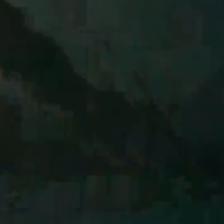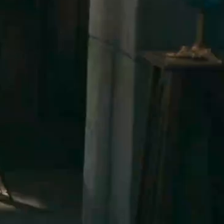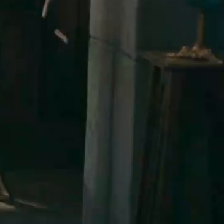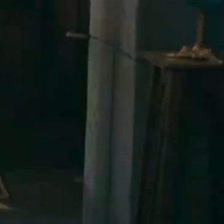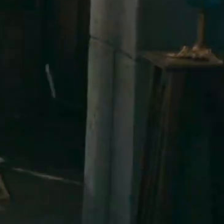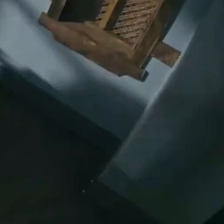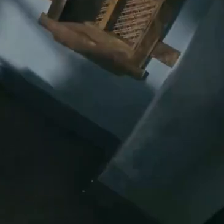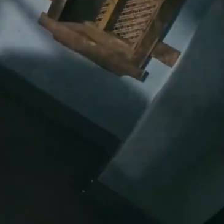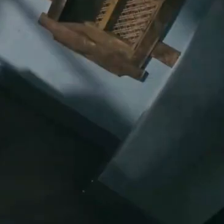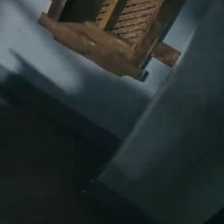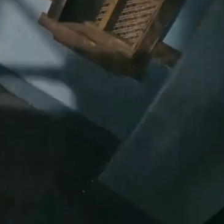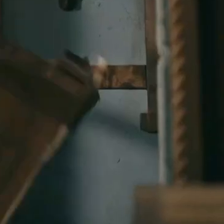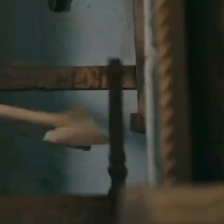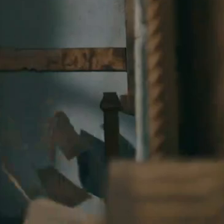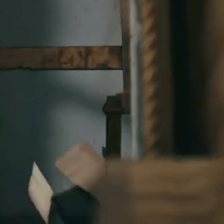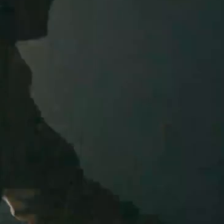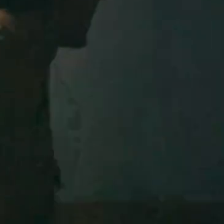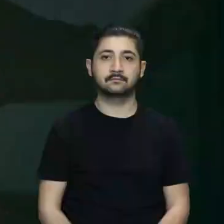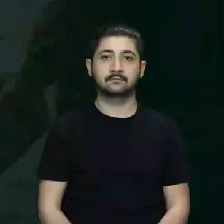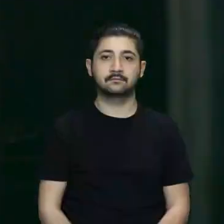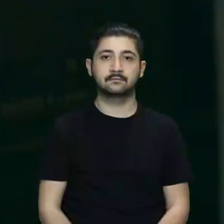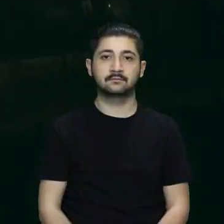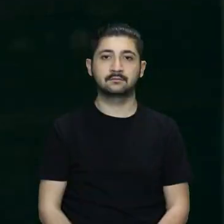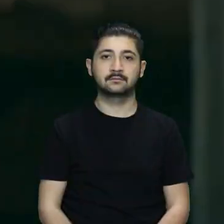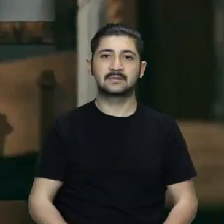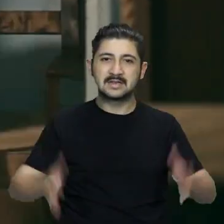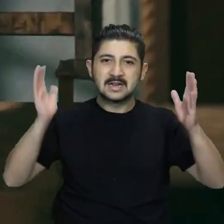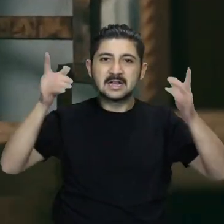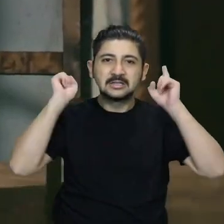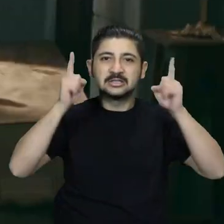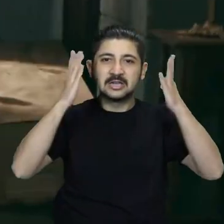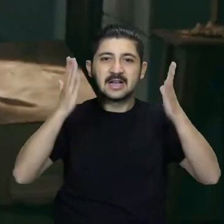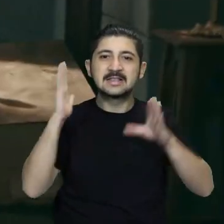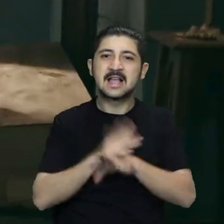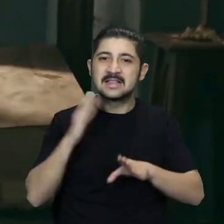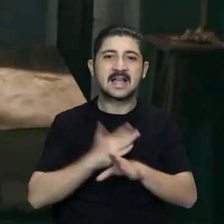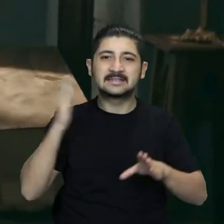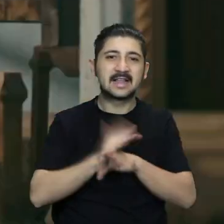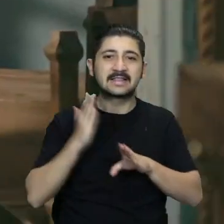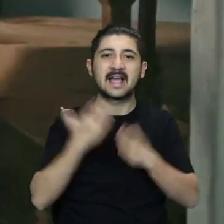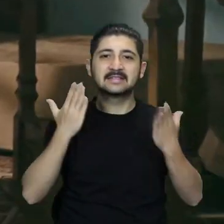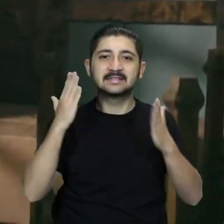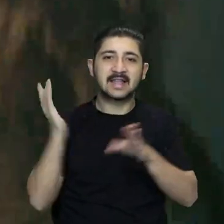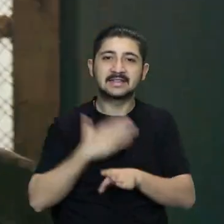çantayı sinirle alıp masaya vurmaya başladı. Masayı devirdi. Kitaplığı yıkıp masayı tekmeledi.